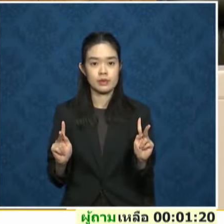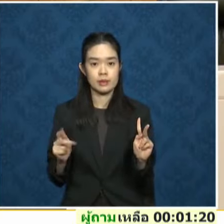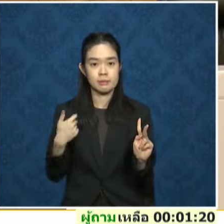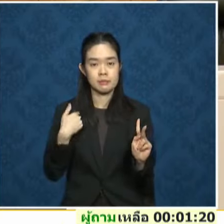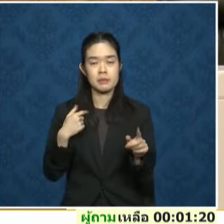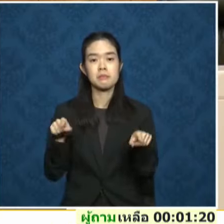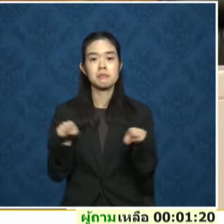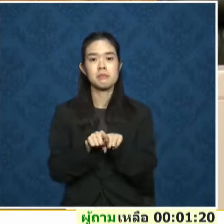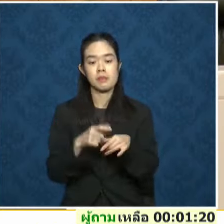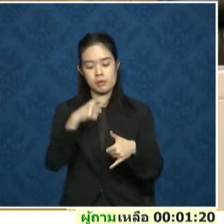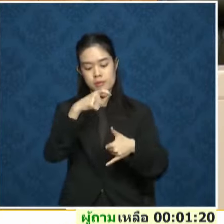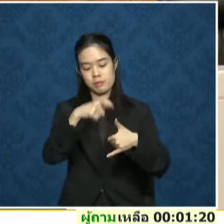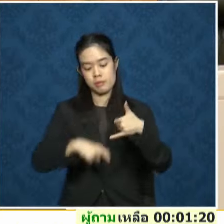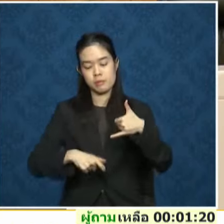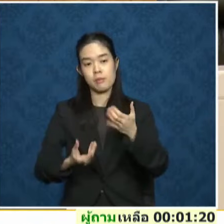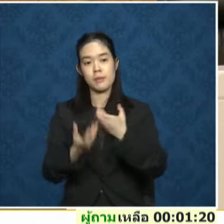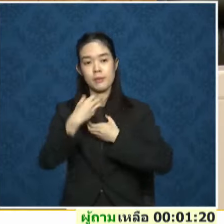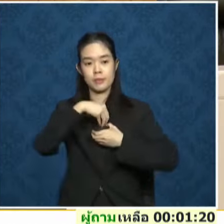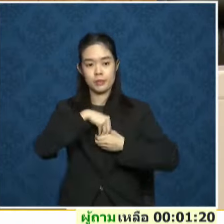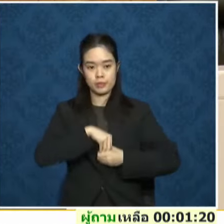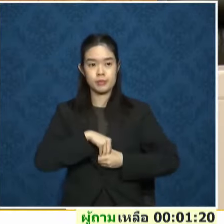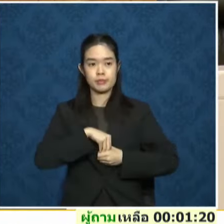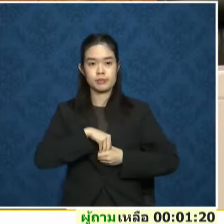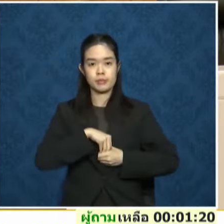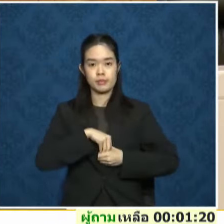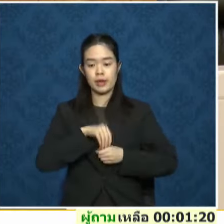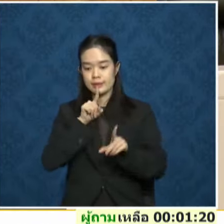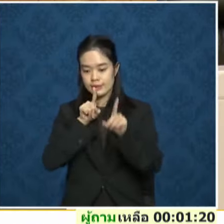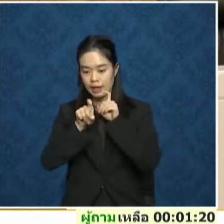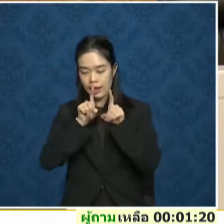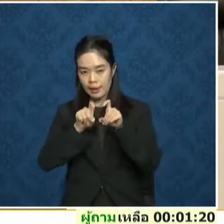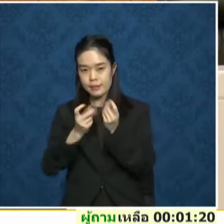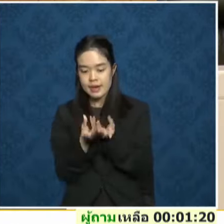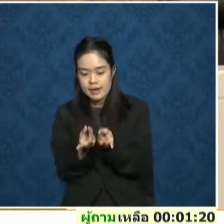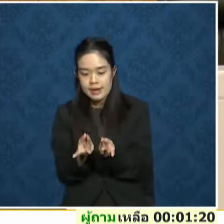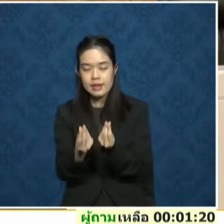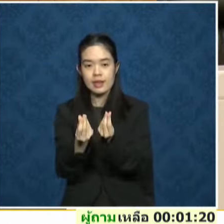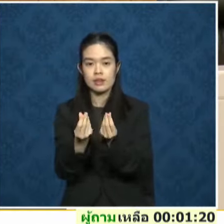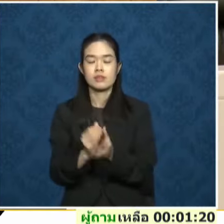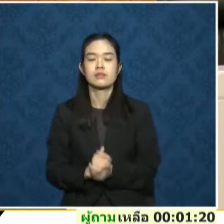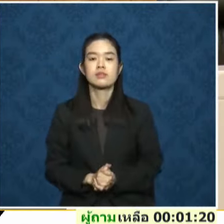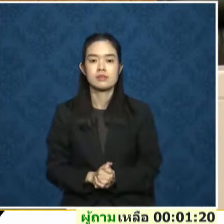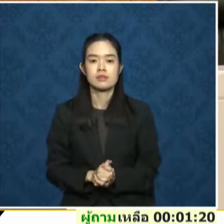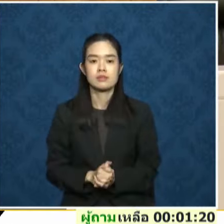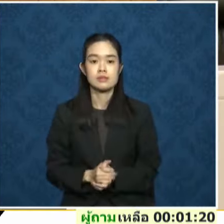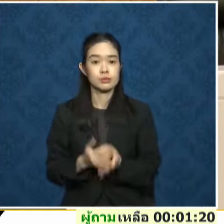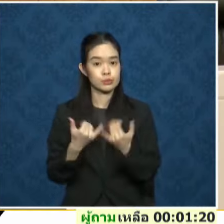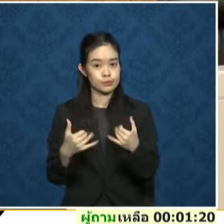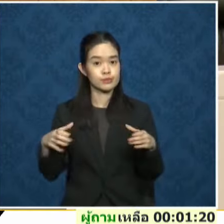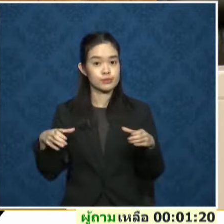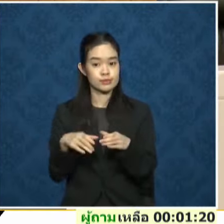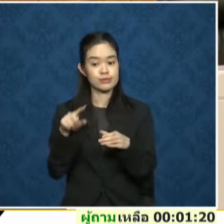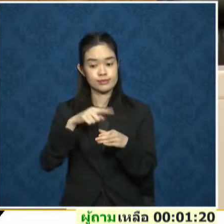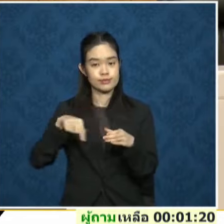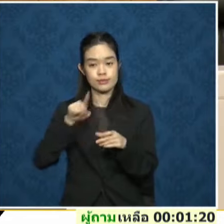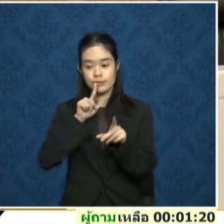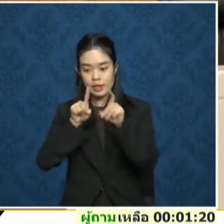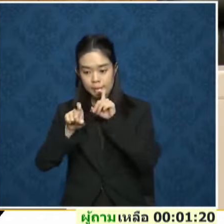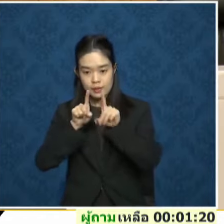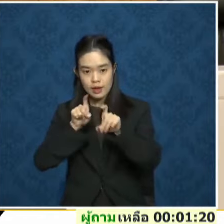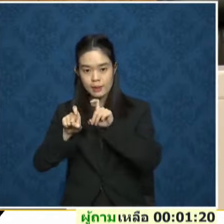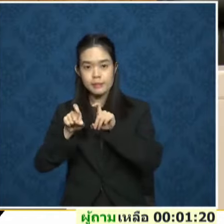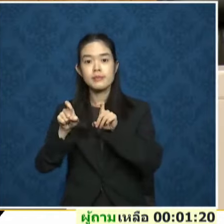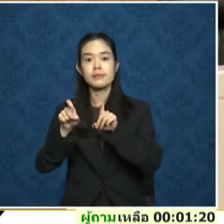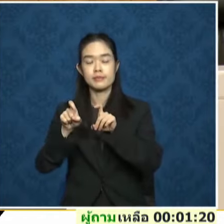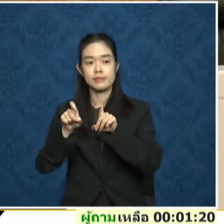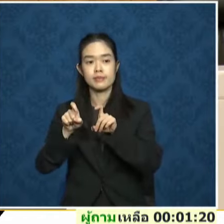แรงขึ้นมาอีกหนึ่งคณะแน่นอนครับตอนนี้คณะนั้นได้ทำการสอบสวนนะ